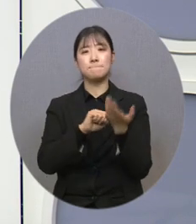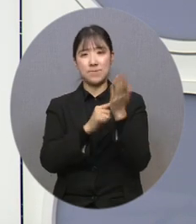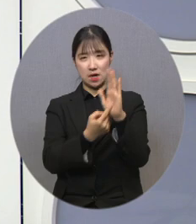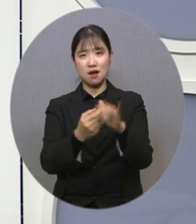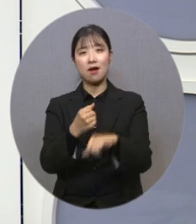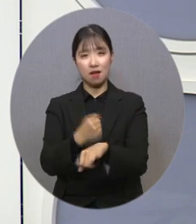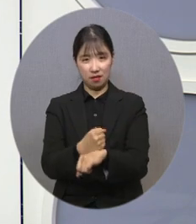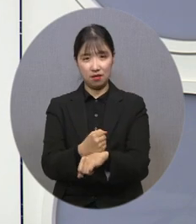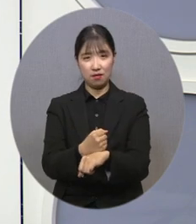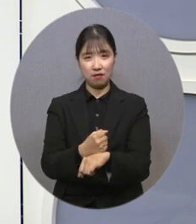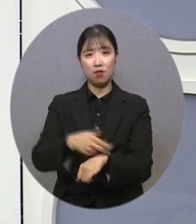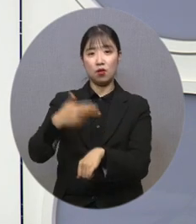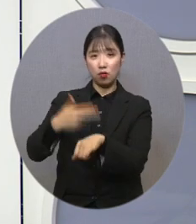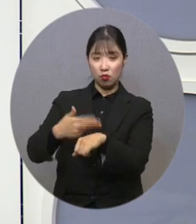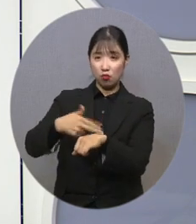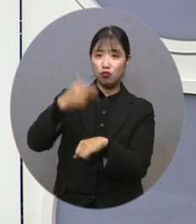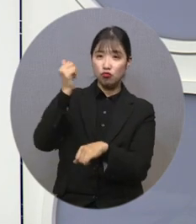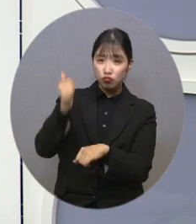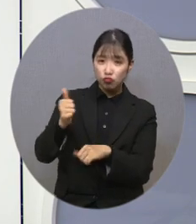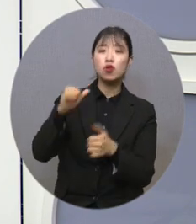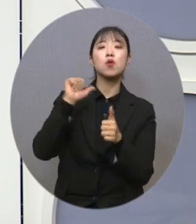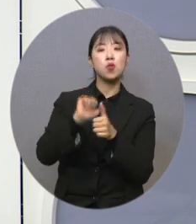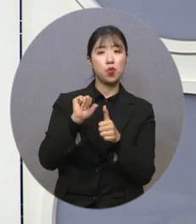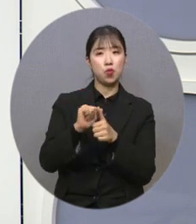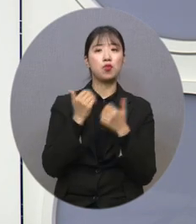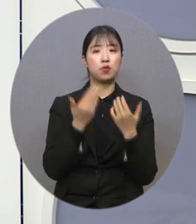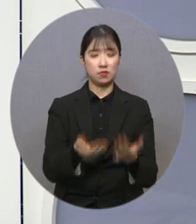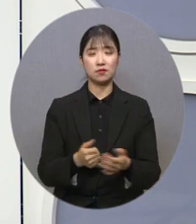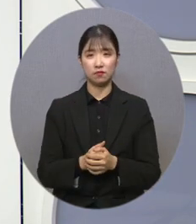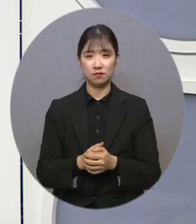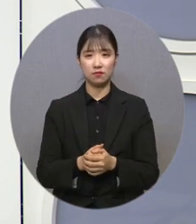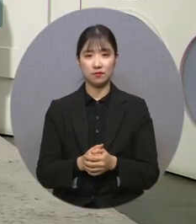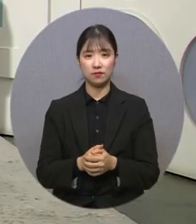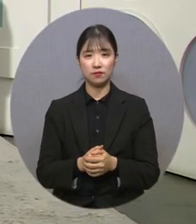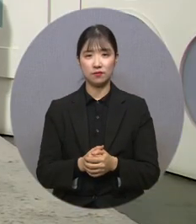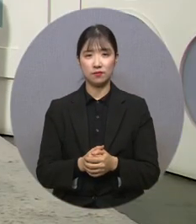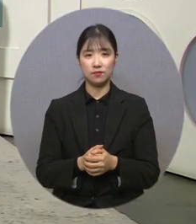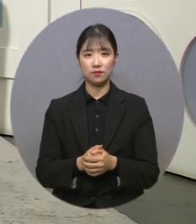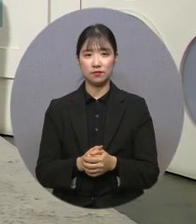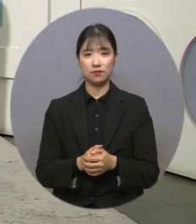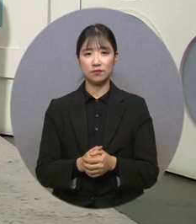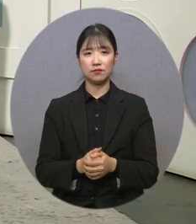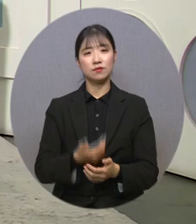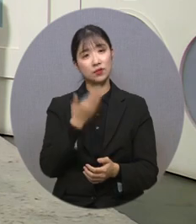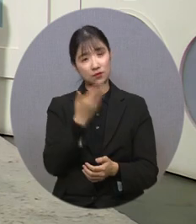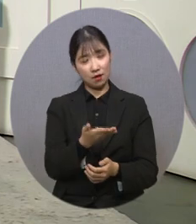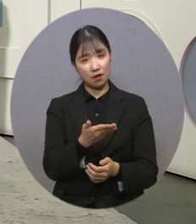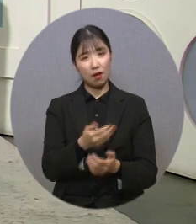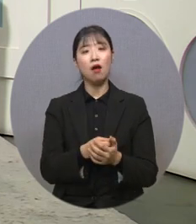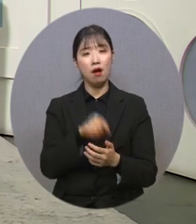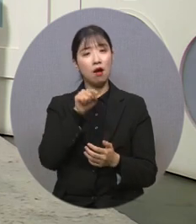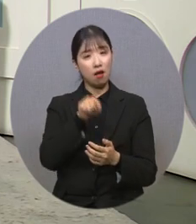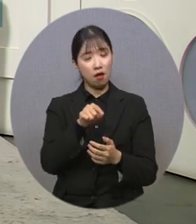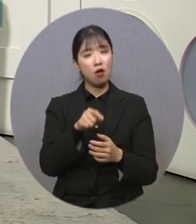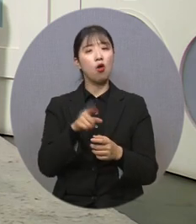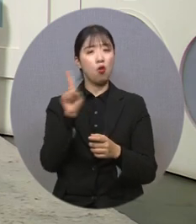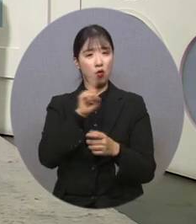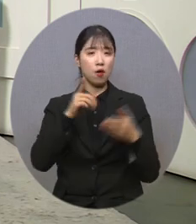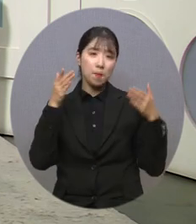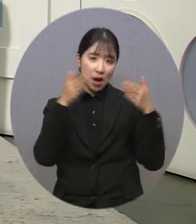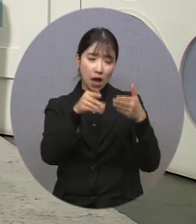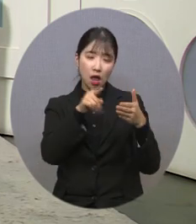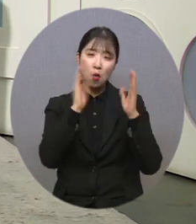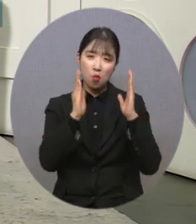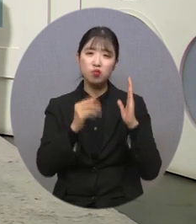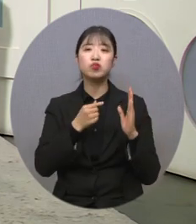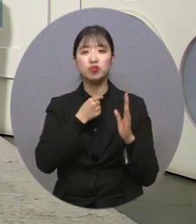제시하면 교수님들은 그거를 컨설팅을 해주는 겁니다. 쉽게 말하면. 그래서 네가 어떤 걸 더 이렇게 이런 방향으로 공부를